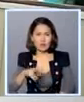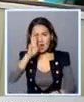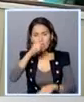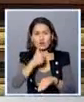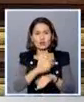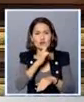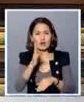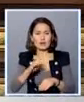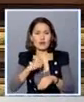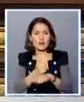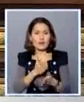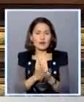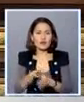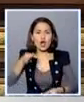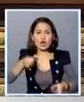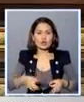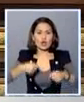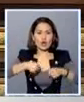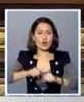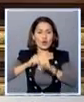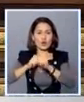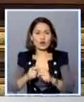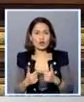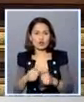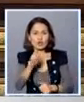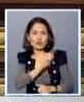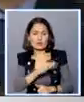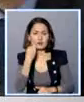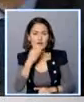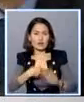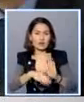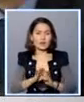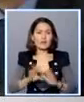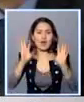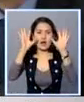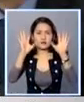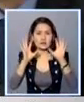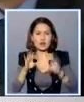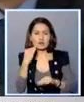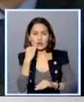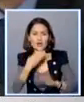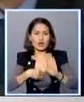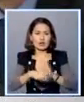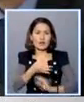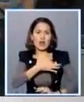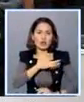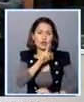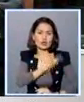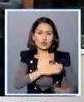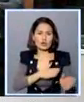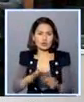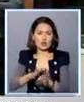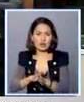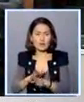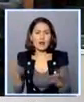елбасы жолдауындағы басым бағыттардың бірі сот және қорғау жүйесін қайта жаңғырту. Президент заң саласының сапасын жақсартуға байланысты нақты байлам